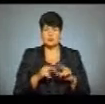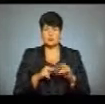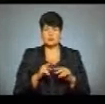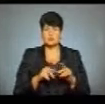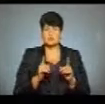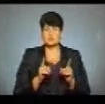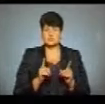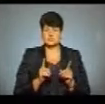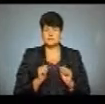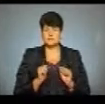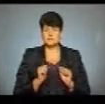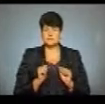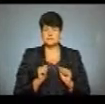лише